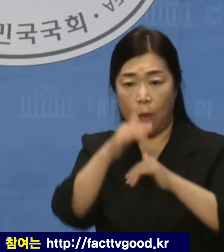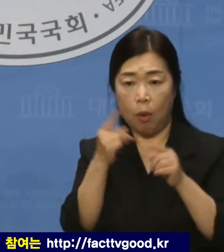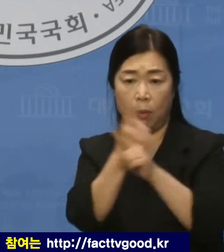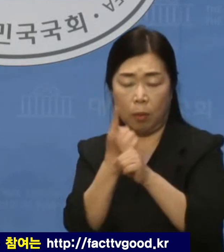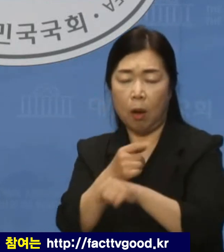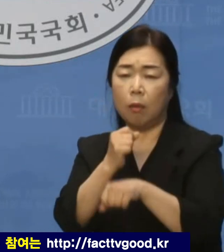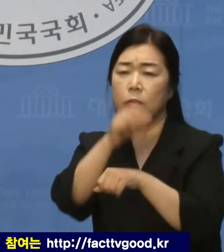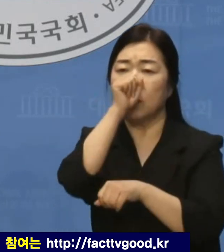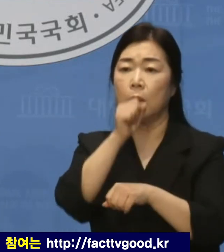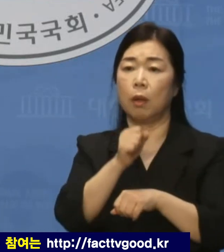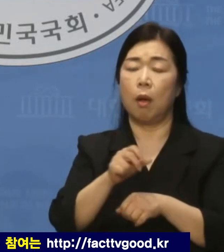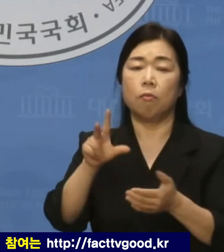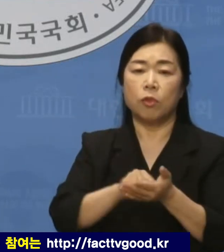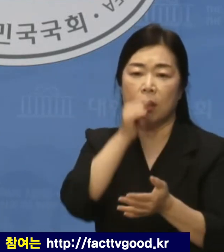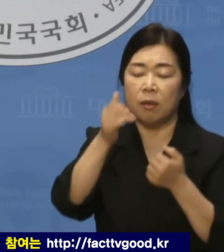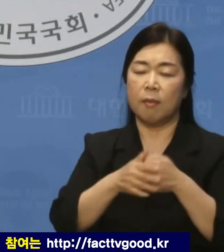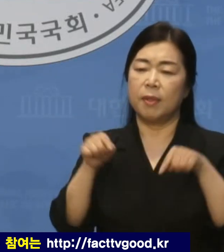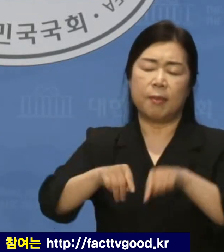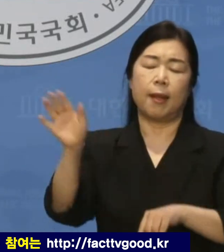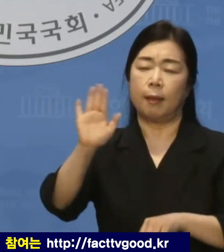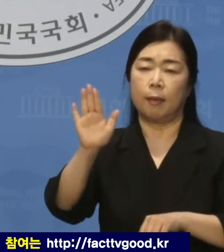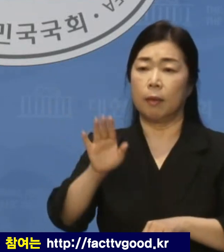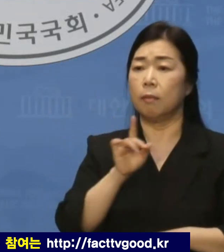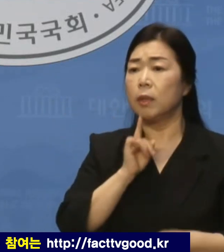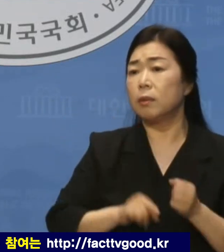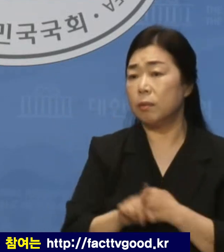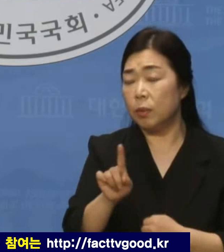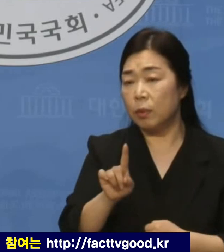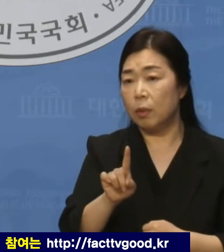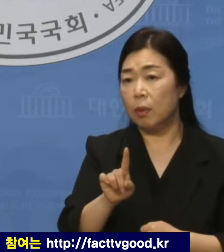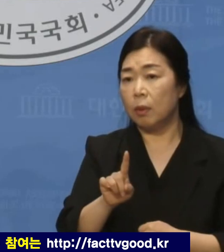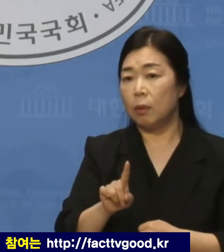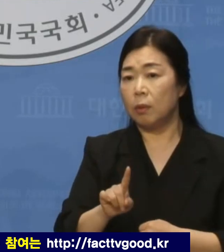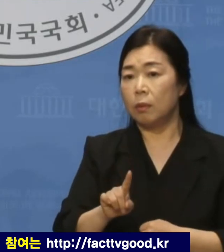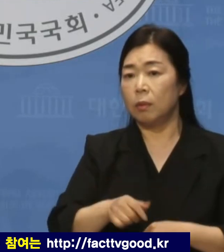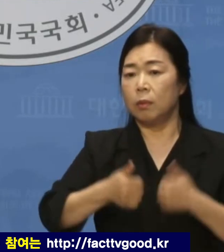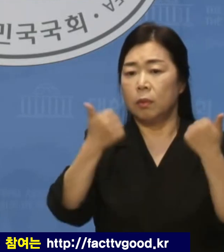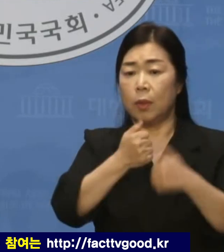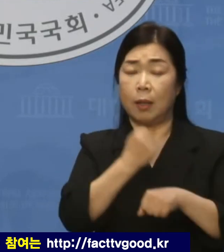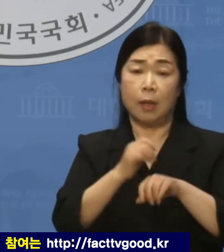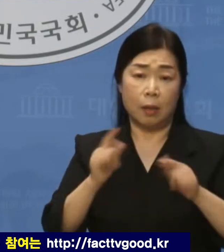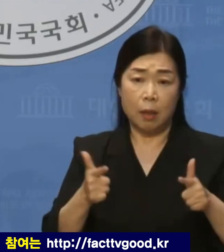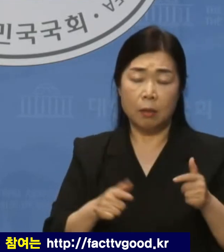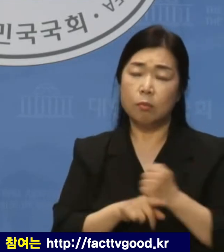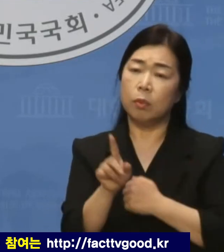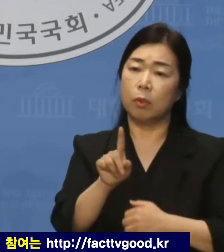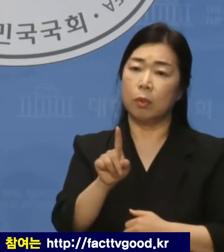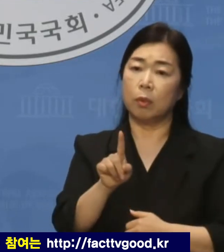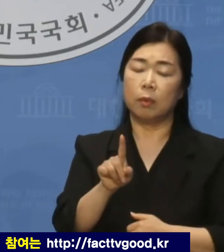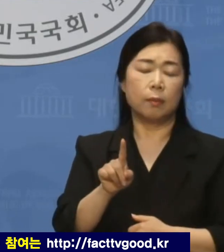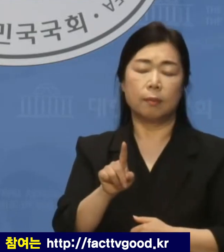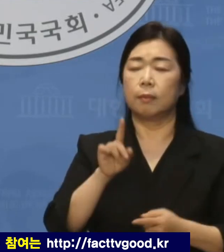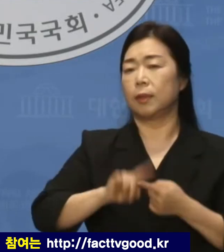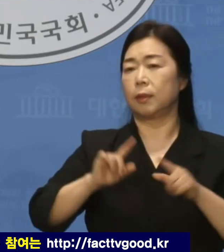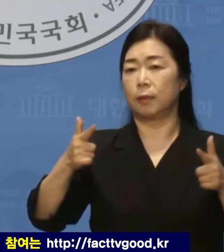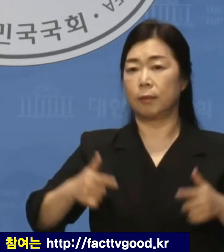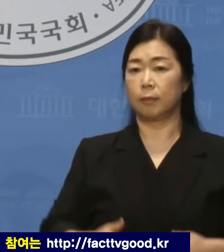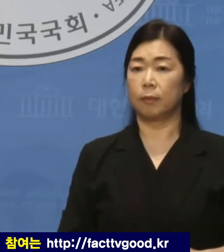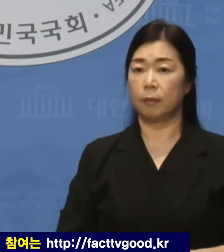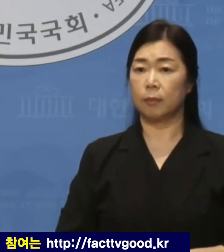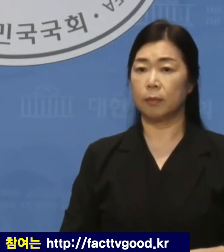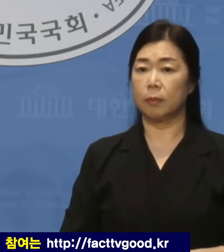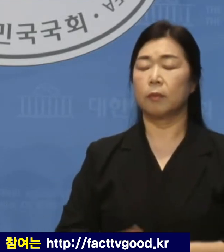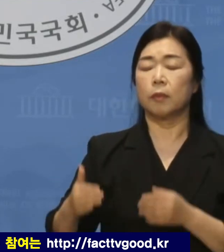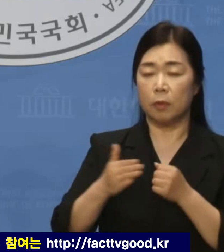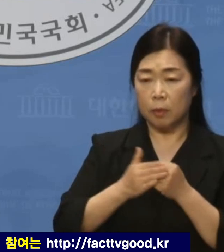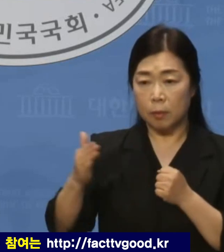되는 것이지, 문제가 있으니 심사를 하지 않겠다? 논의를 하지 않겠다? 이거는 제가 보기에는 전혀 말이 되지 않는 논리라고